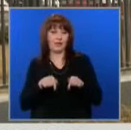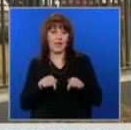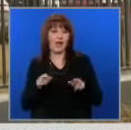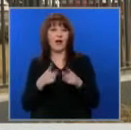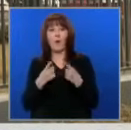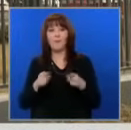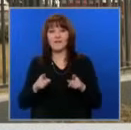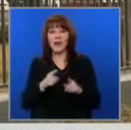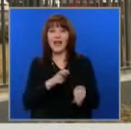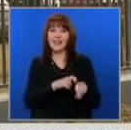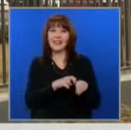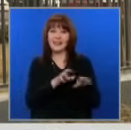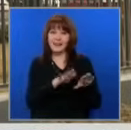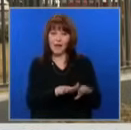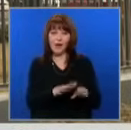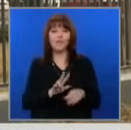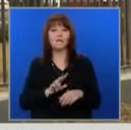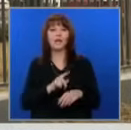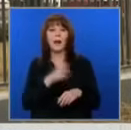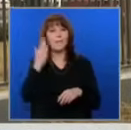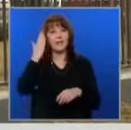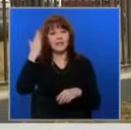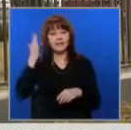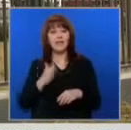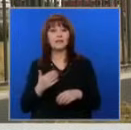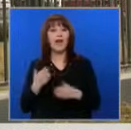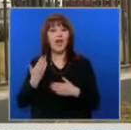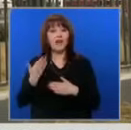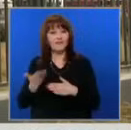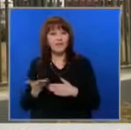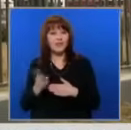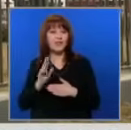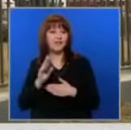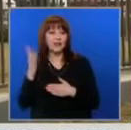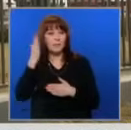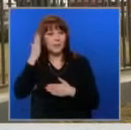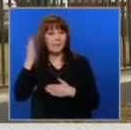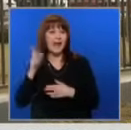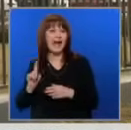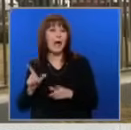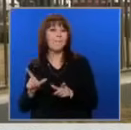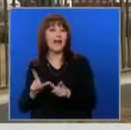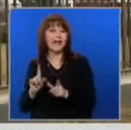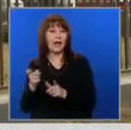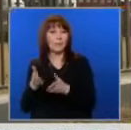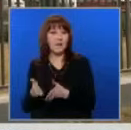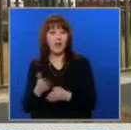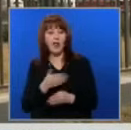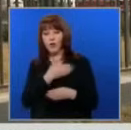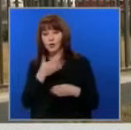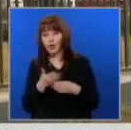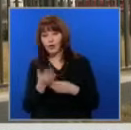с премиер Денков, вице-премиер Габриел, външен министър Габриел и така нататък, докато се постигне